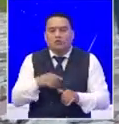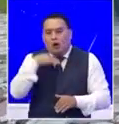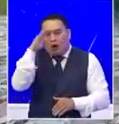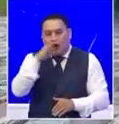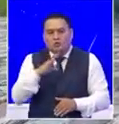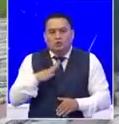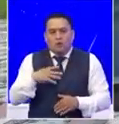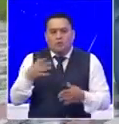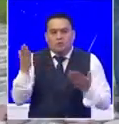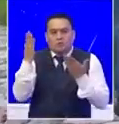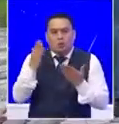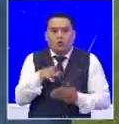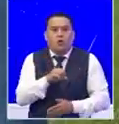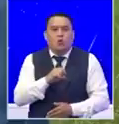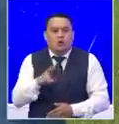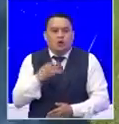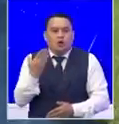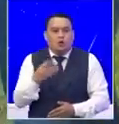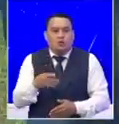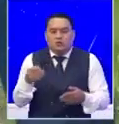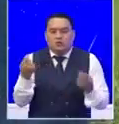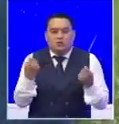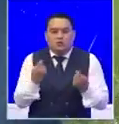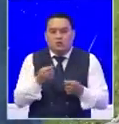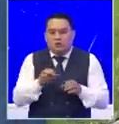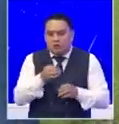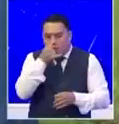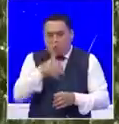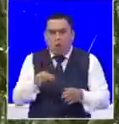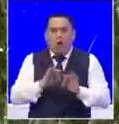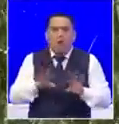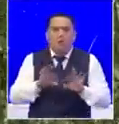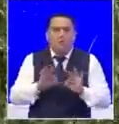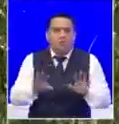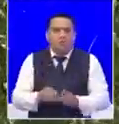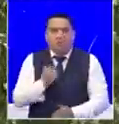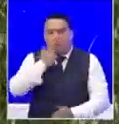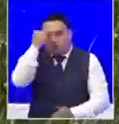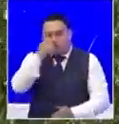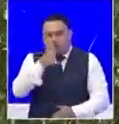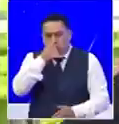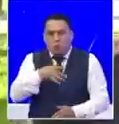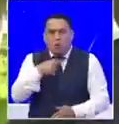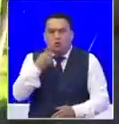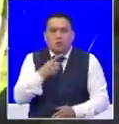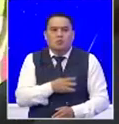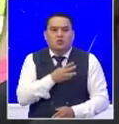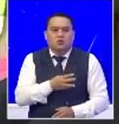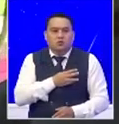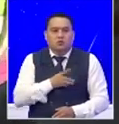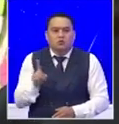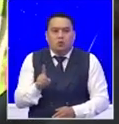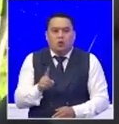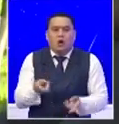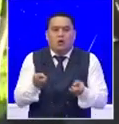девочки, сам Бог послал им Даурена. Иначе это никак не объяснить, уверяет он. Кроме благодарности, что я могу пожелать? Чтобы